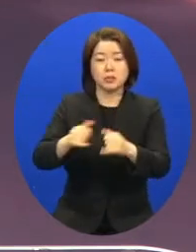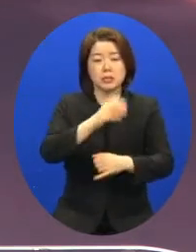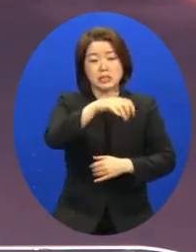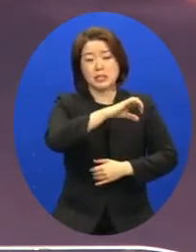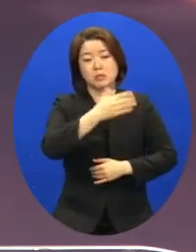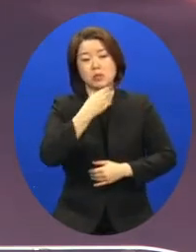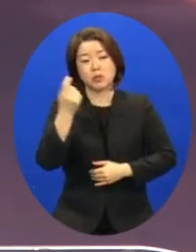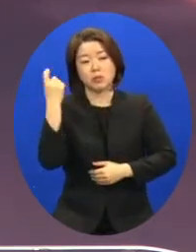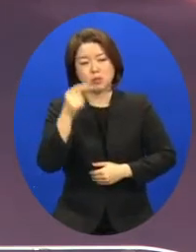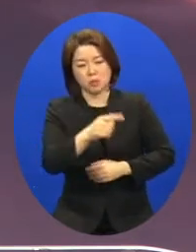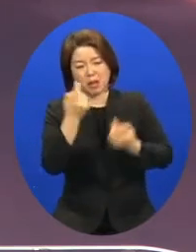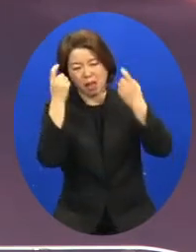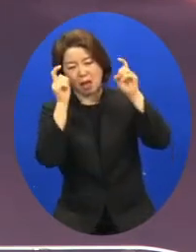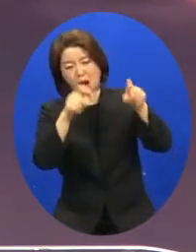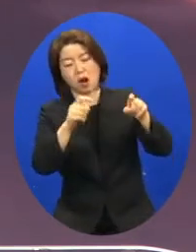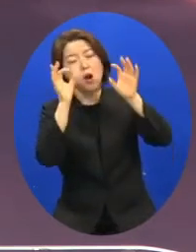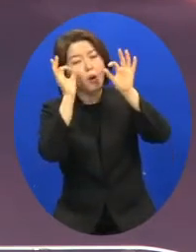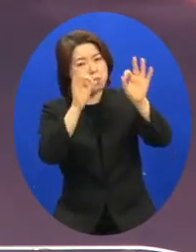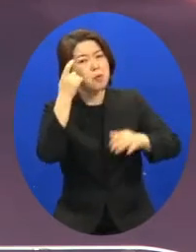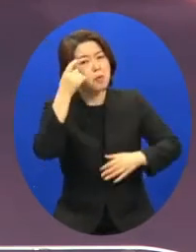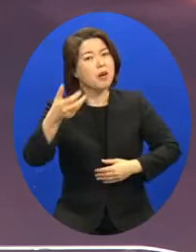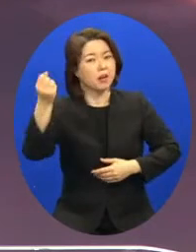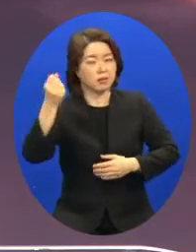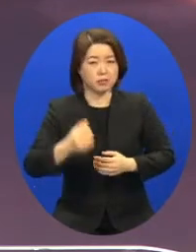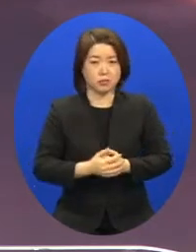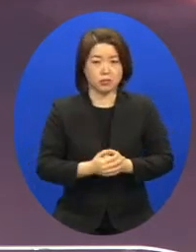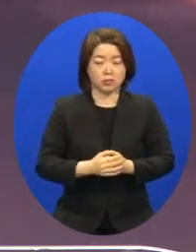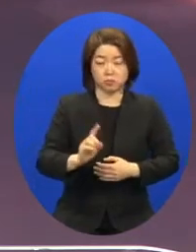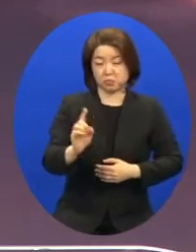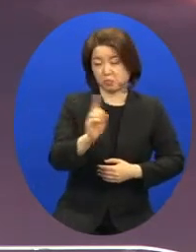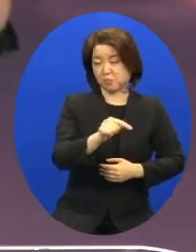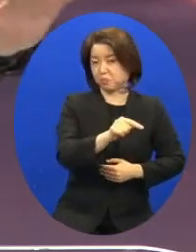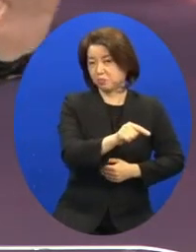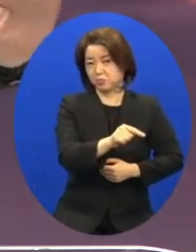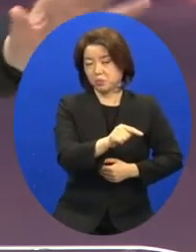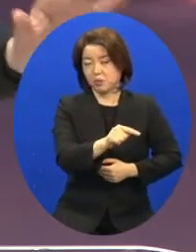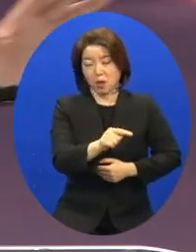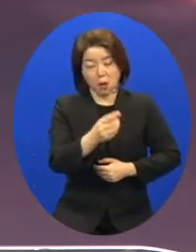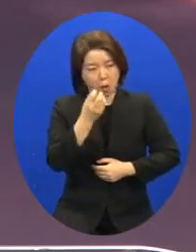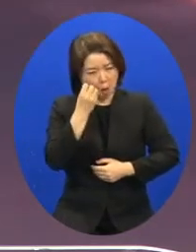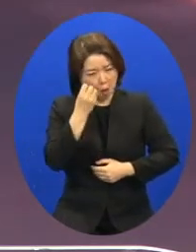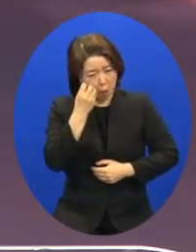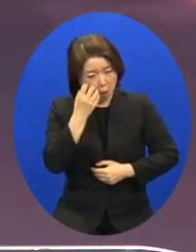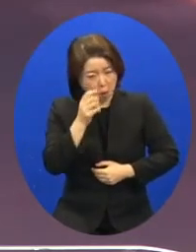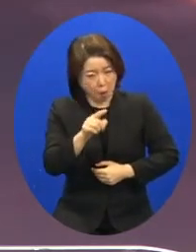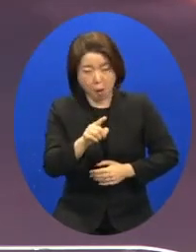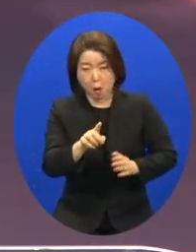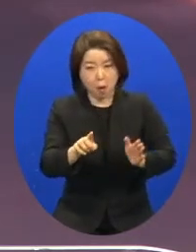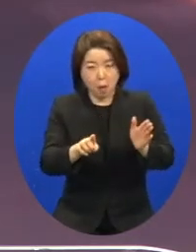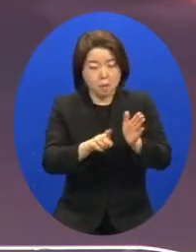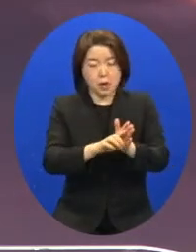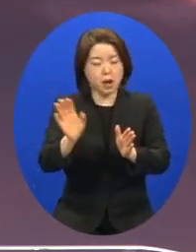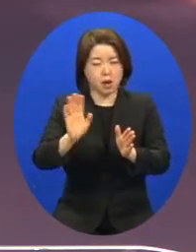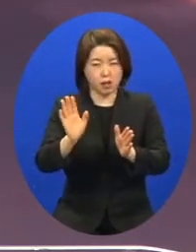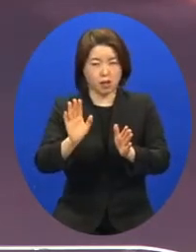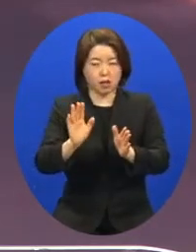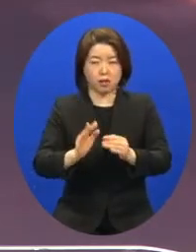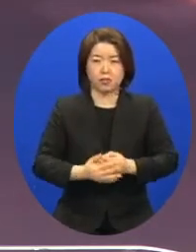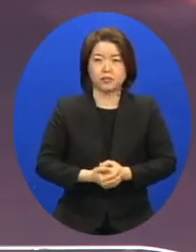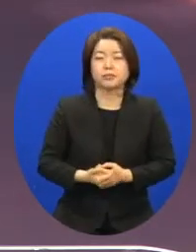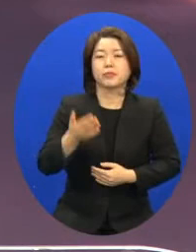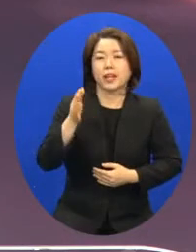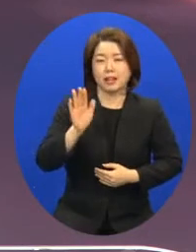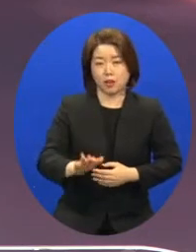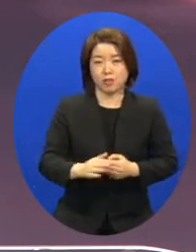십자가의 복음이 어리석게 느껴지니까 도무지 그건 신통하게 보이지도 않으니까.